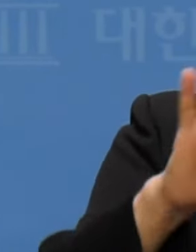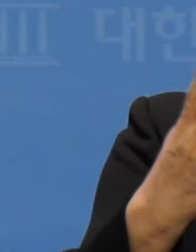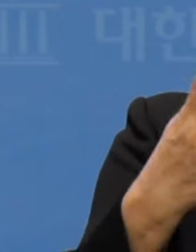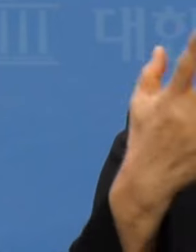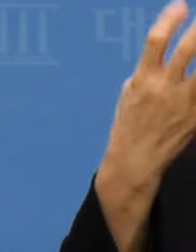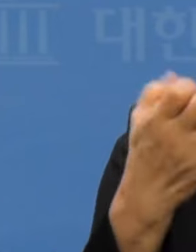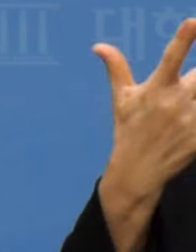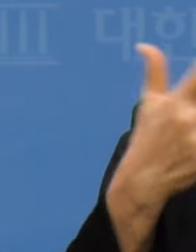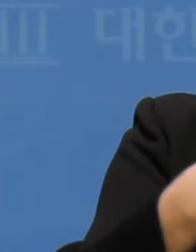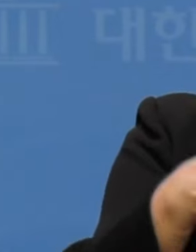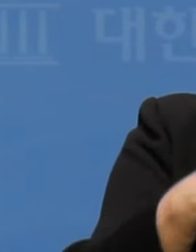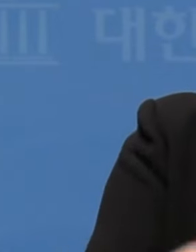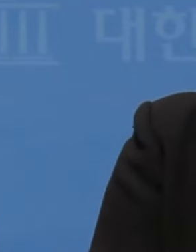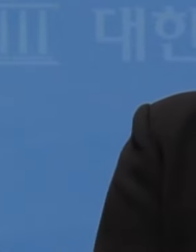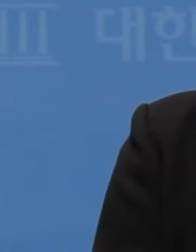483,446건입니다.